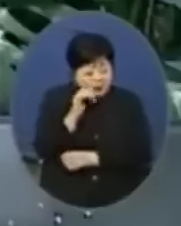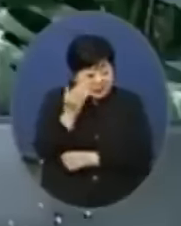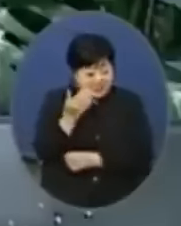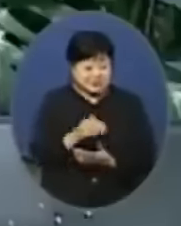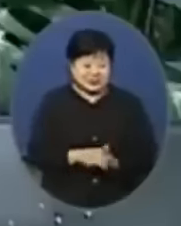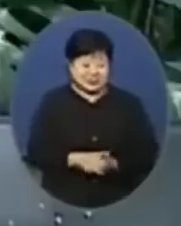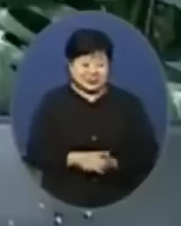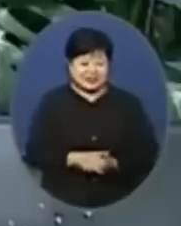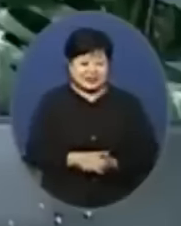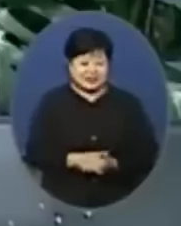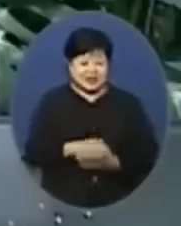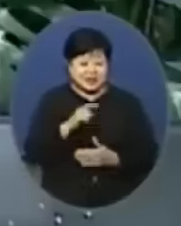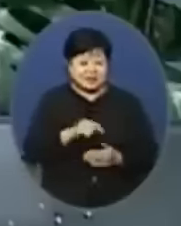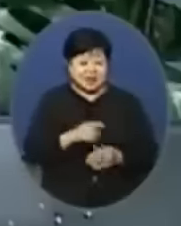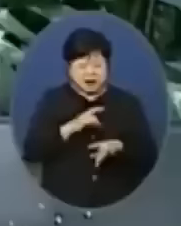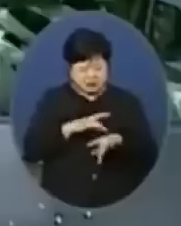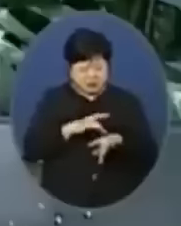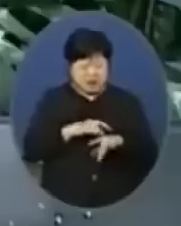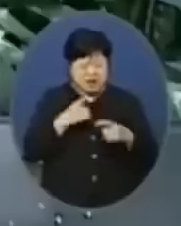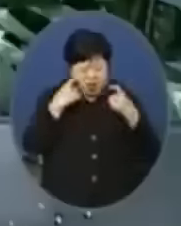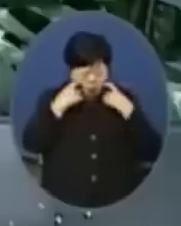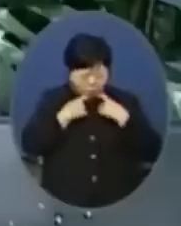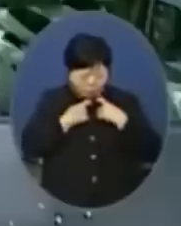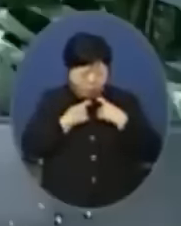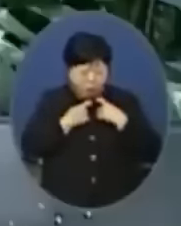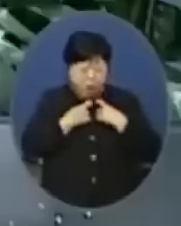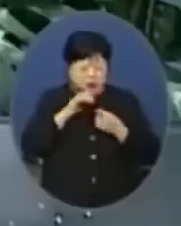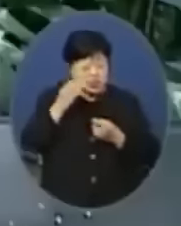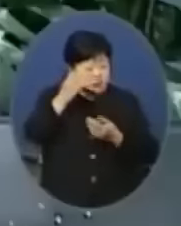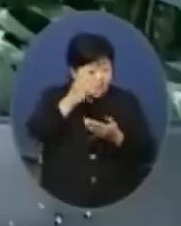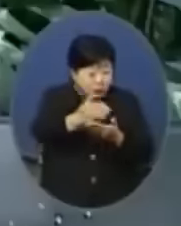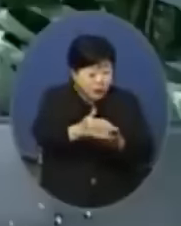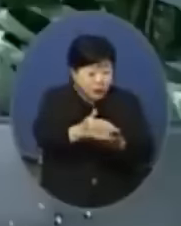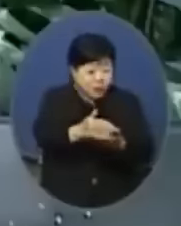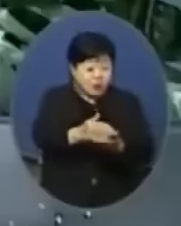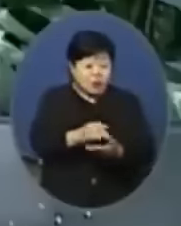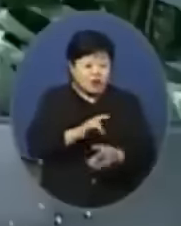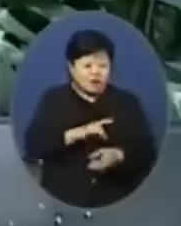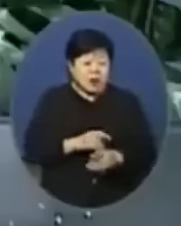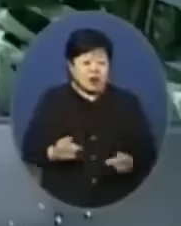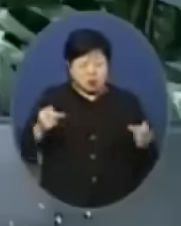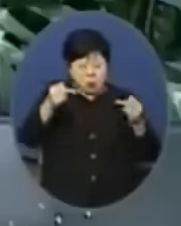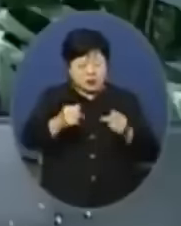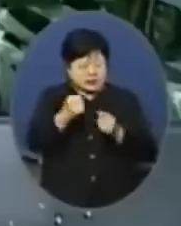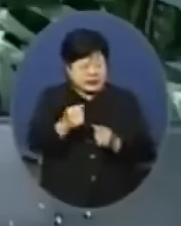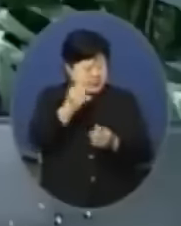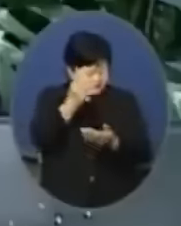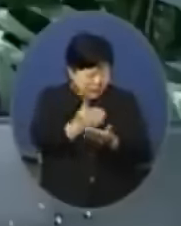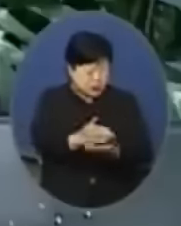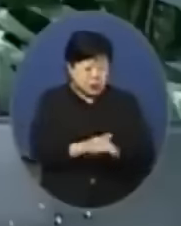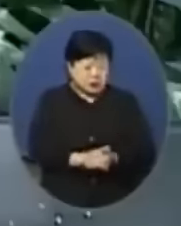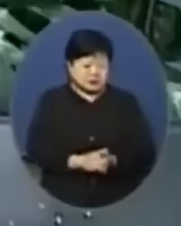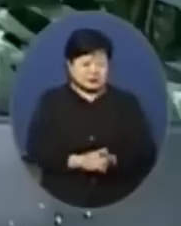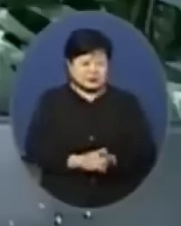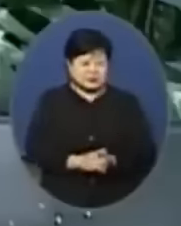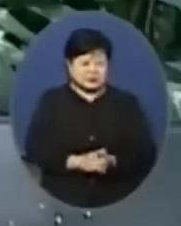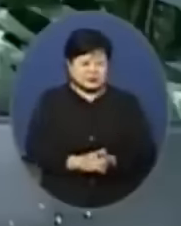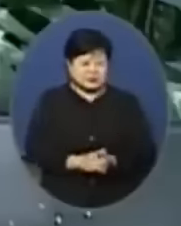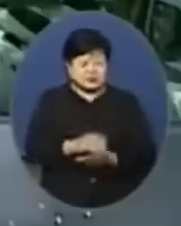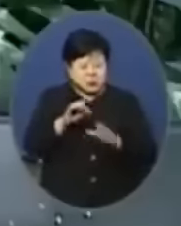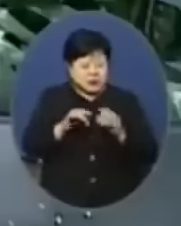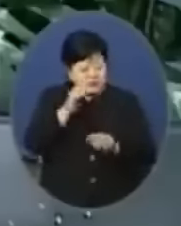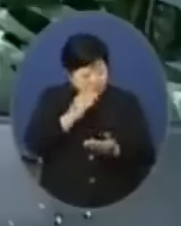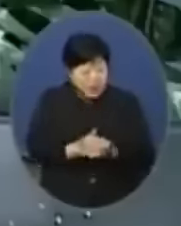것입니다. 마른 백다귀가 되지 마십시오. 마른 백다귀 골짜기에 살지도 마십시오. 목마르지도